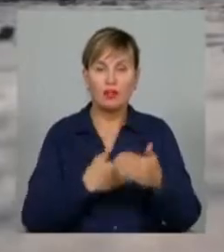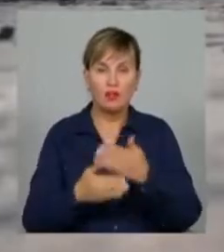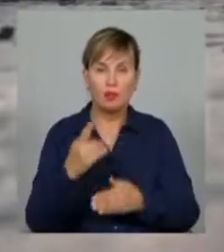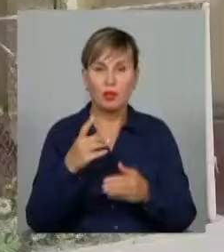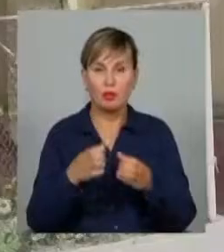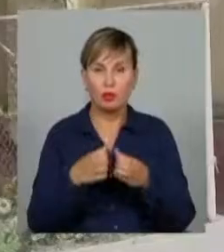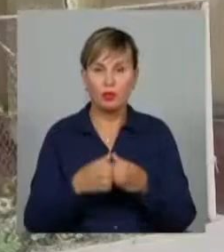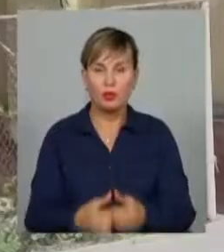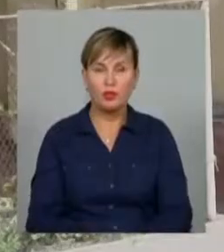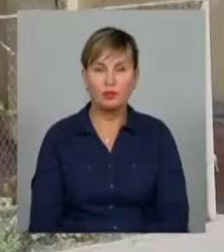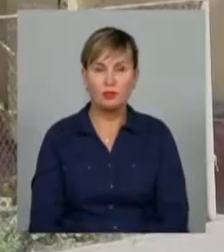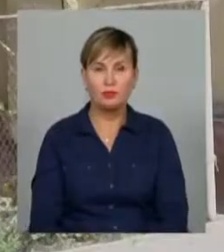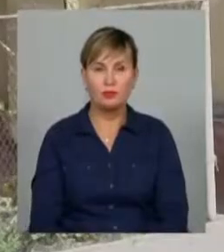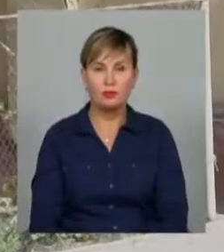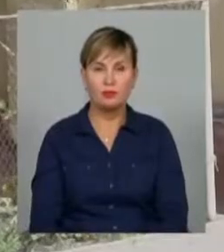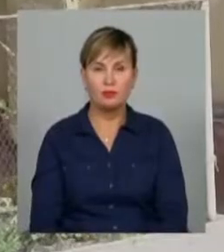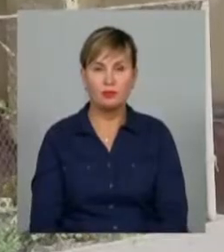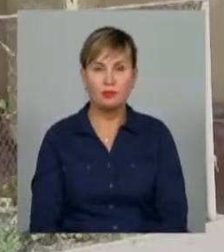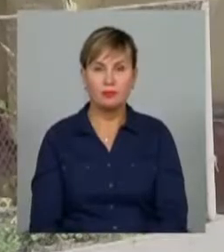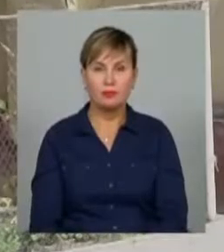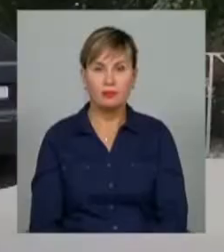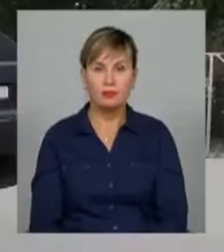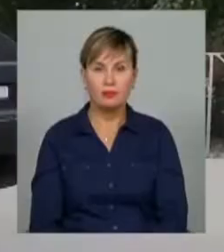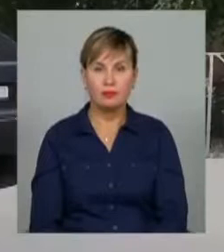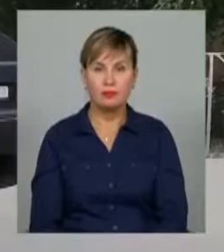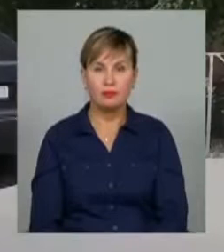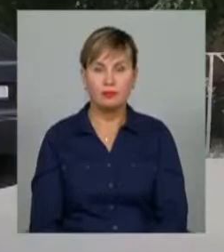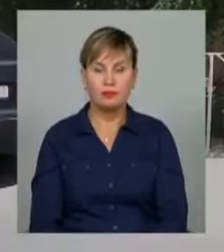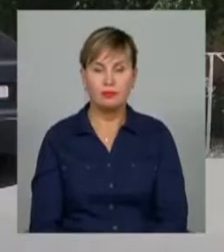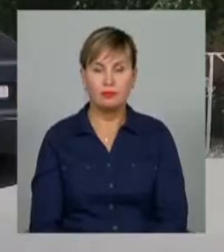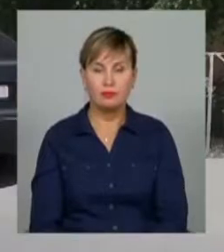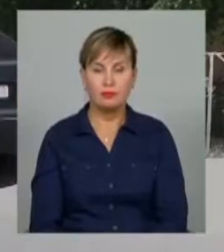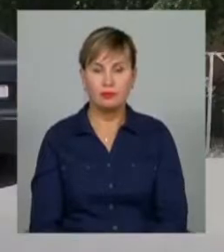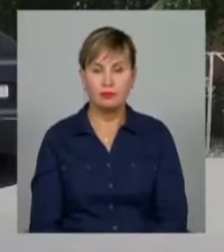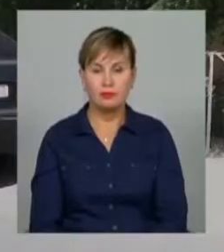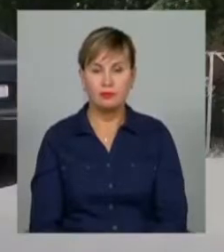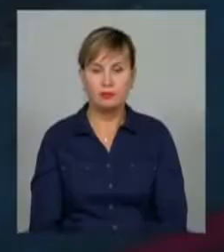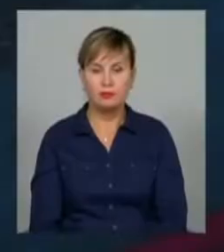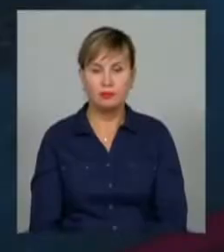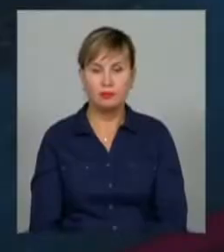первой группы. Айдана Нураш, Мирей Байет, Нурлыбек Ержанула, телеканал Алматы, Жамбылская область.